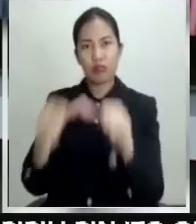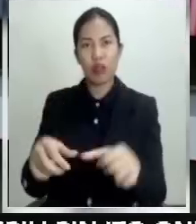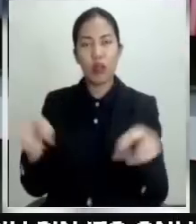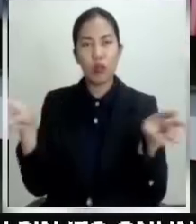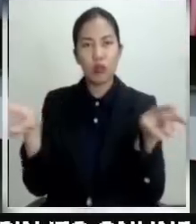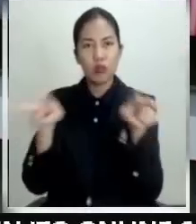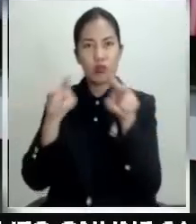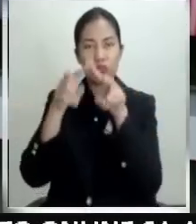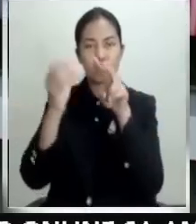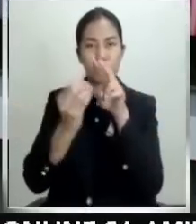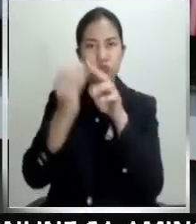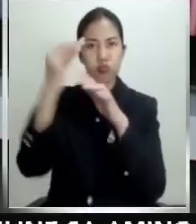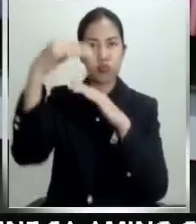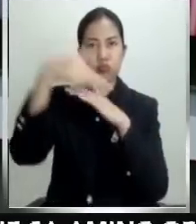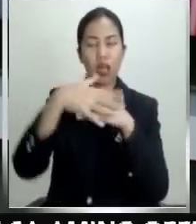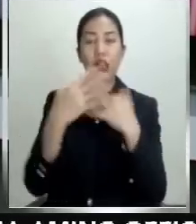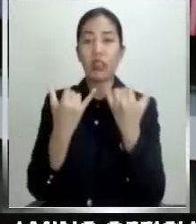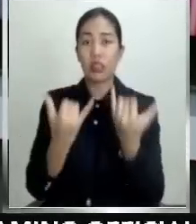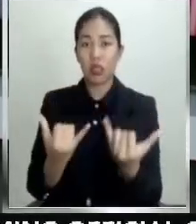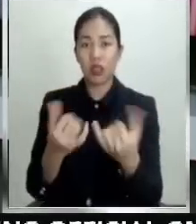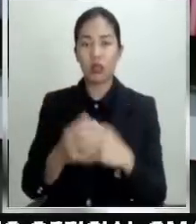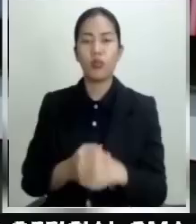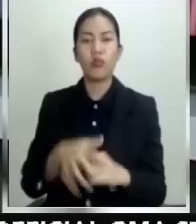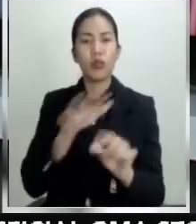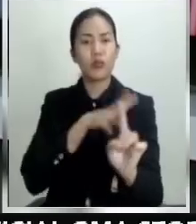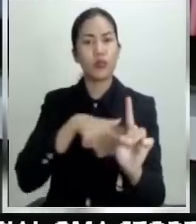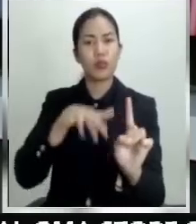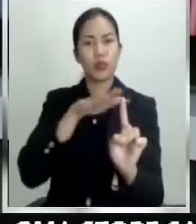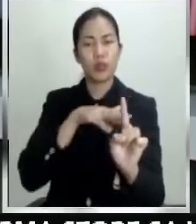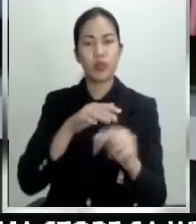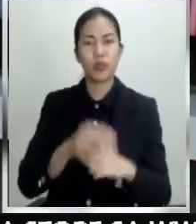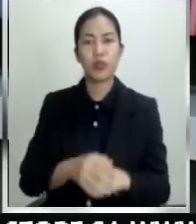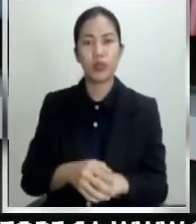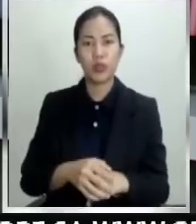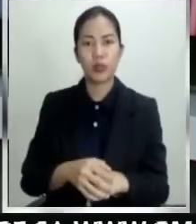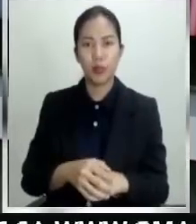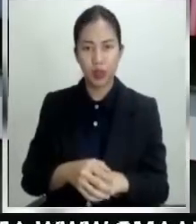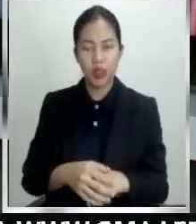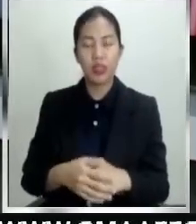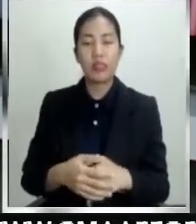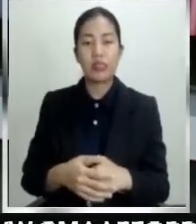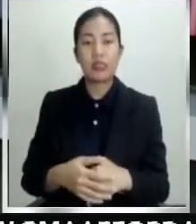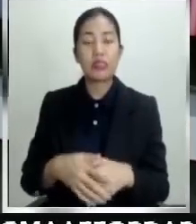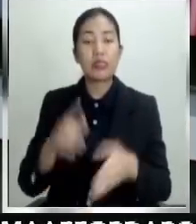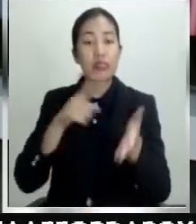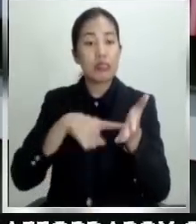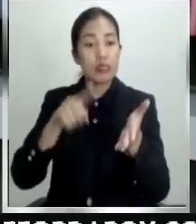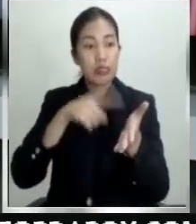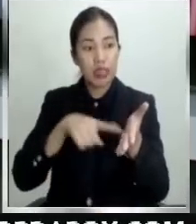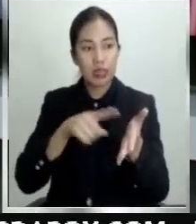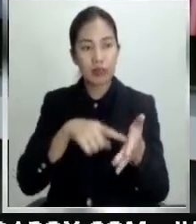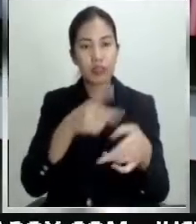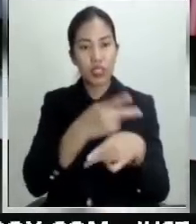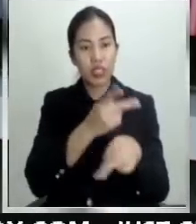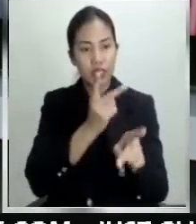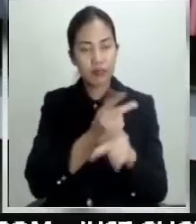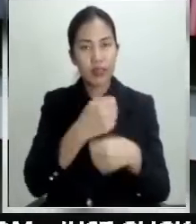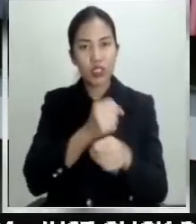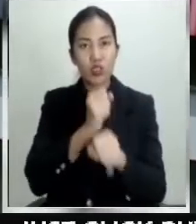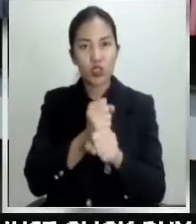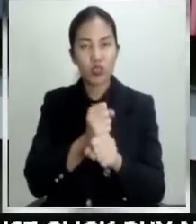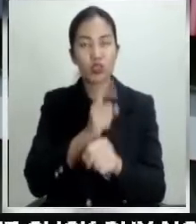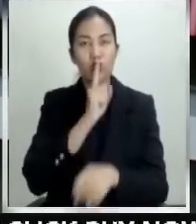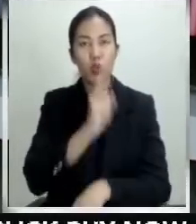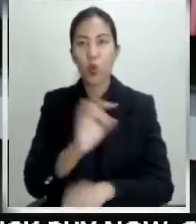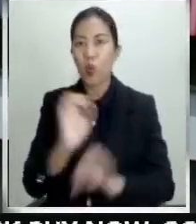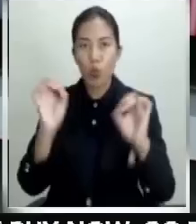pala, binabantayan na ang presyo ng mga bilihin para masigurong walang mananamantala. Live mula